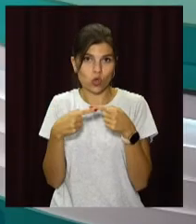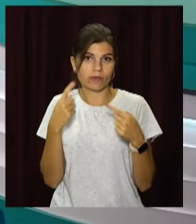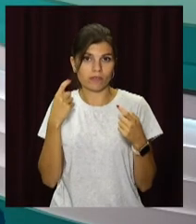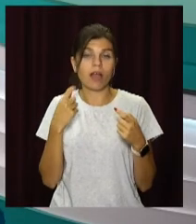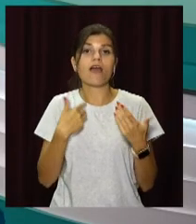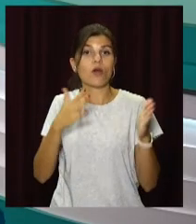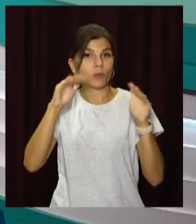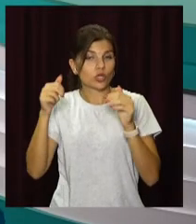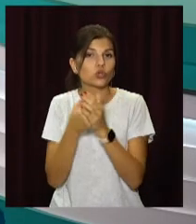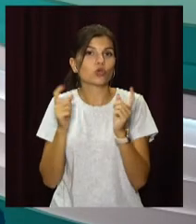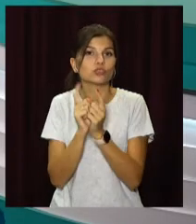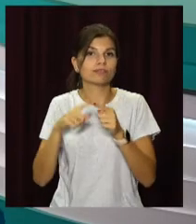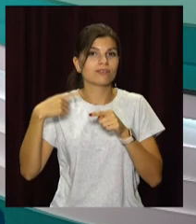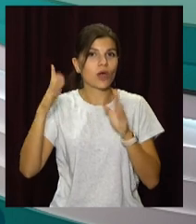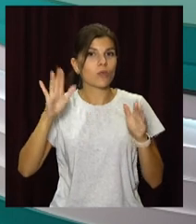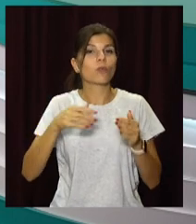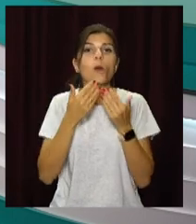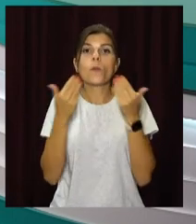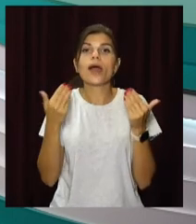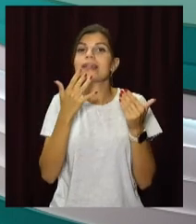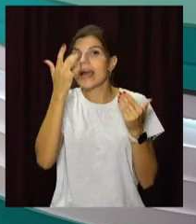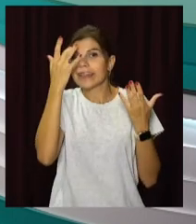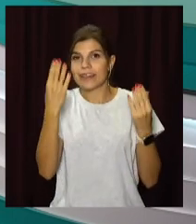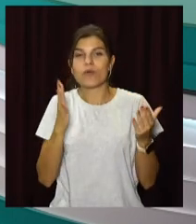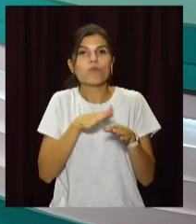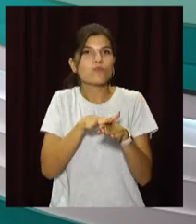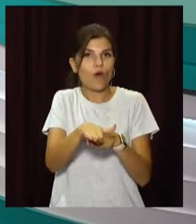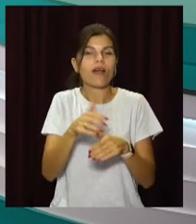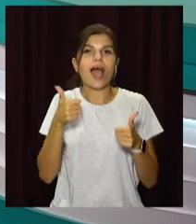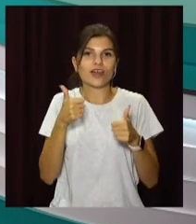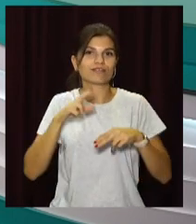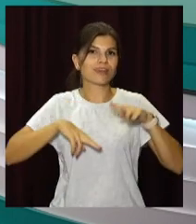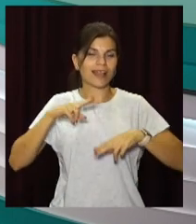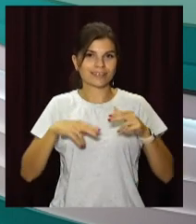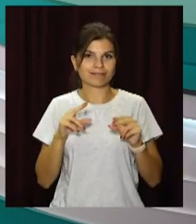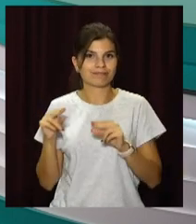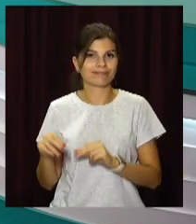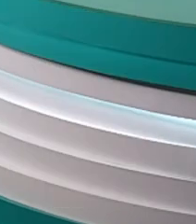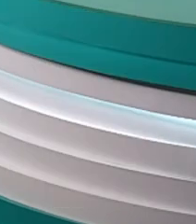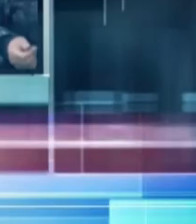прощаюсь. До зустрічі в ефірі. І нехай останній день літа буде наповненим гарними враженнями.